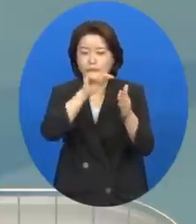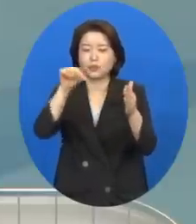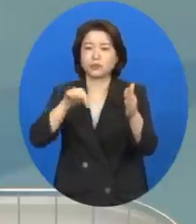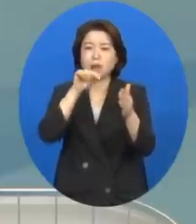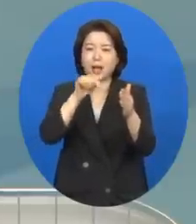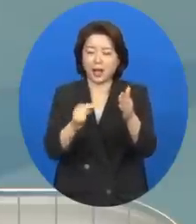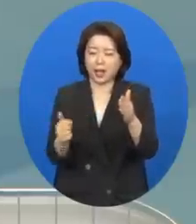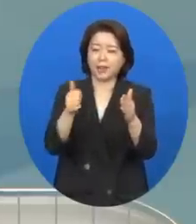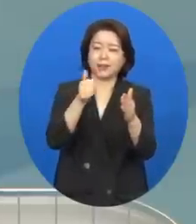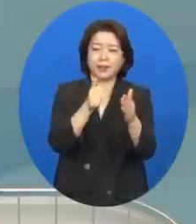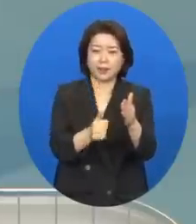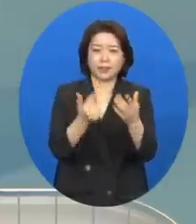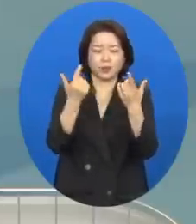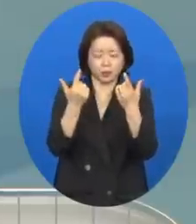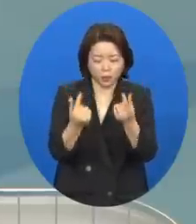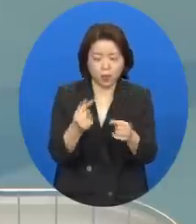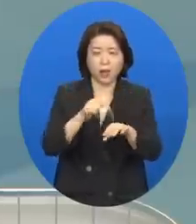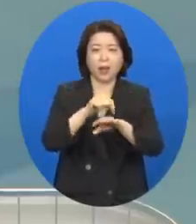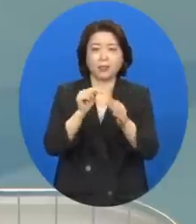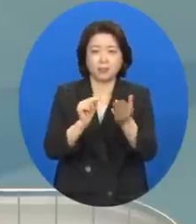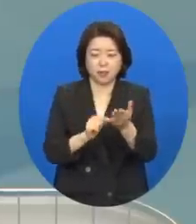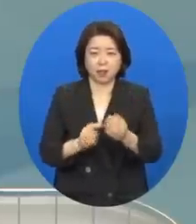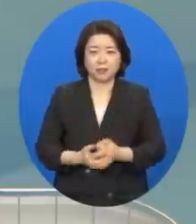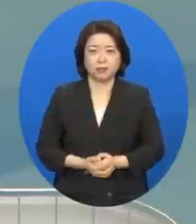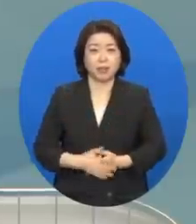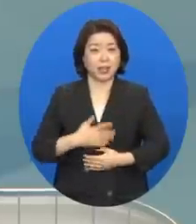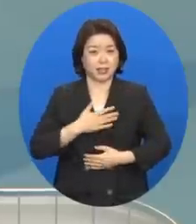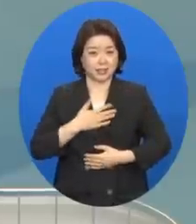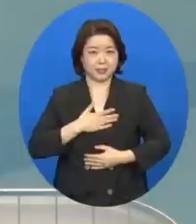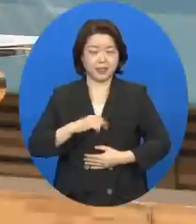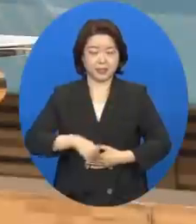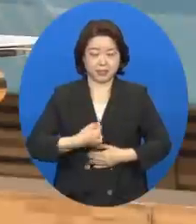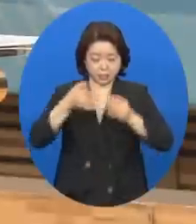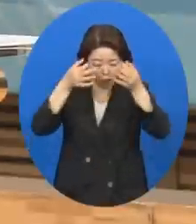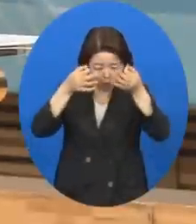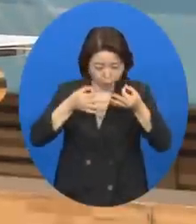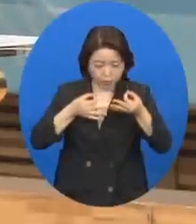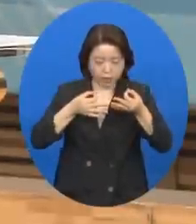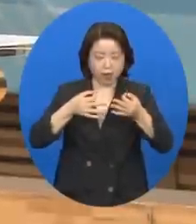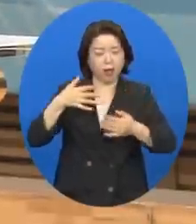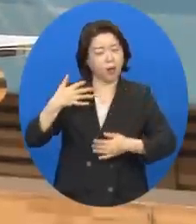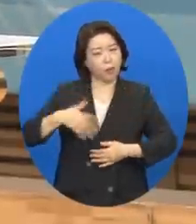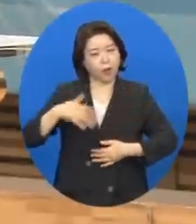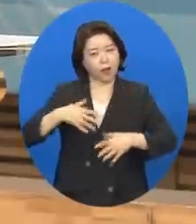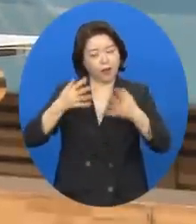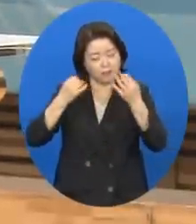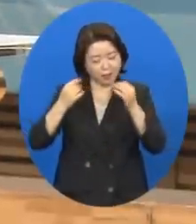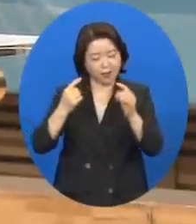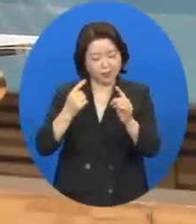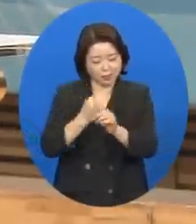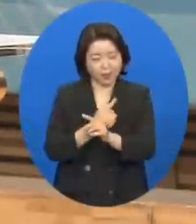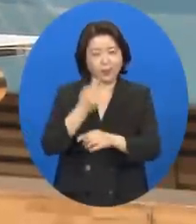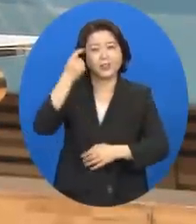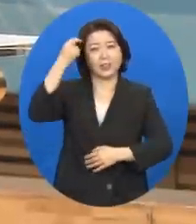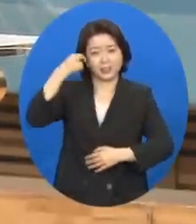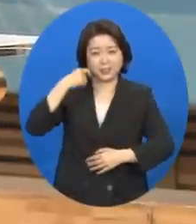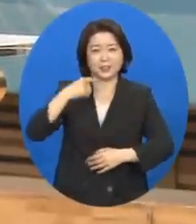들었습니다. 저 자신이 굉장히 변했다 하는 것을 스스로가